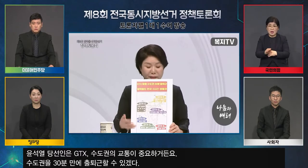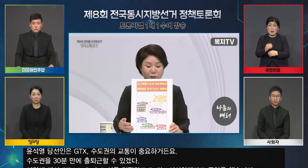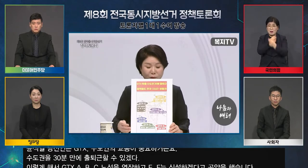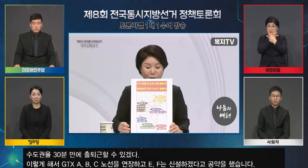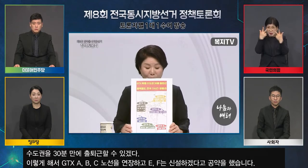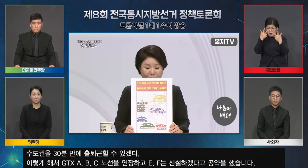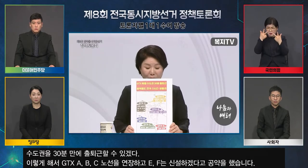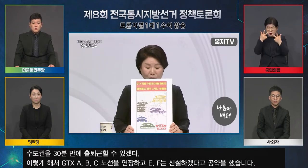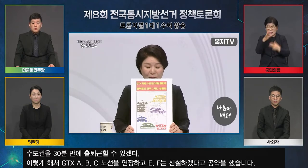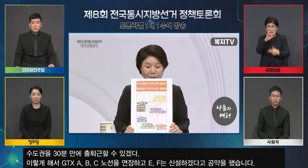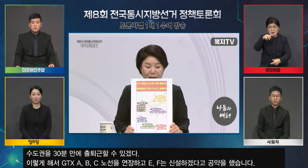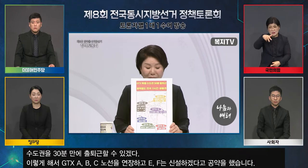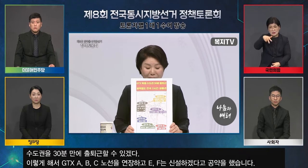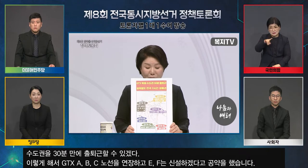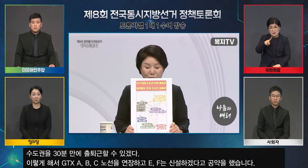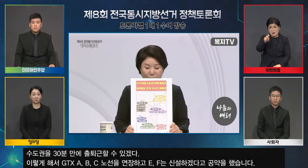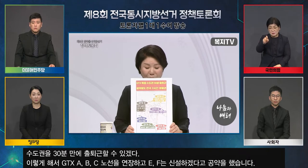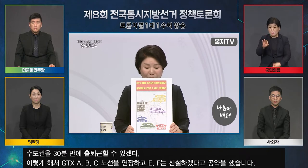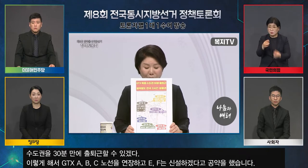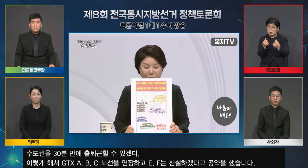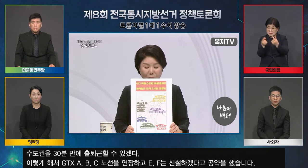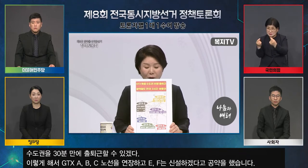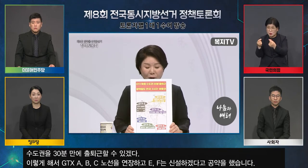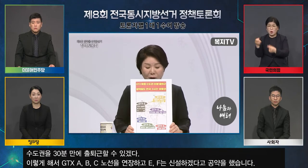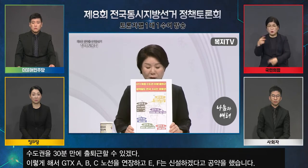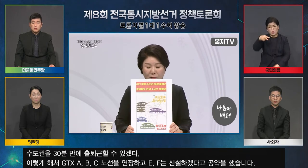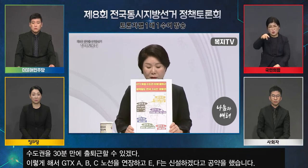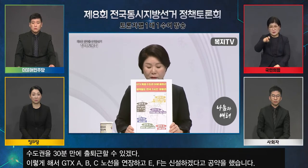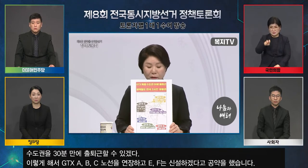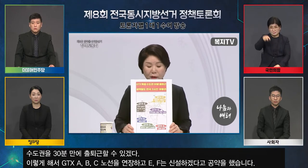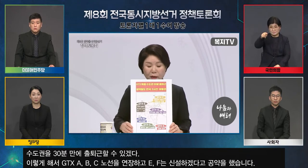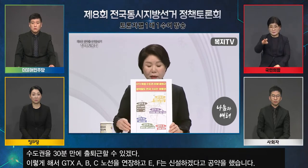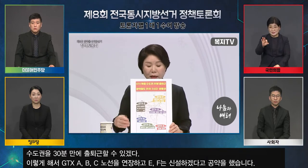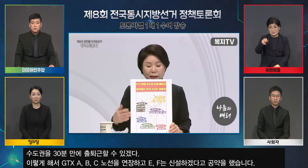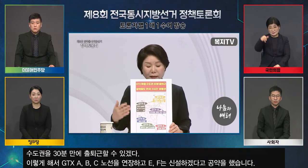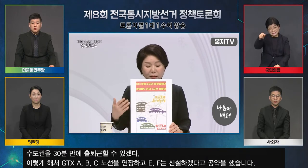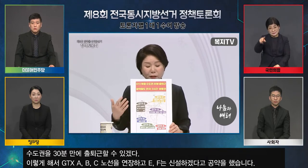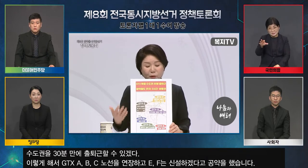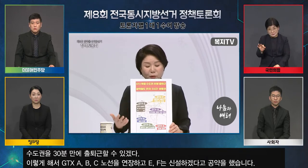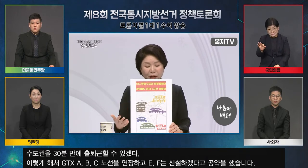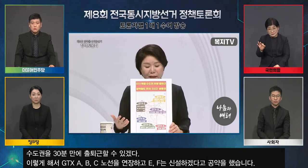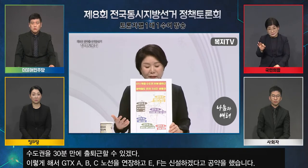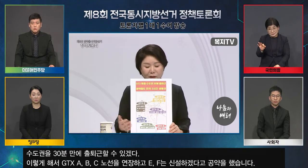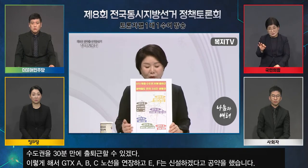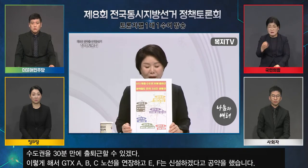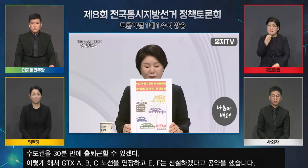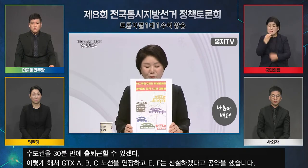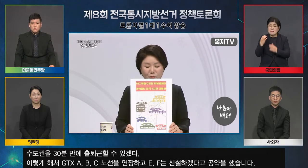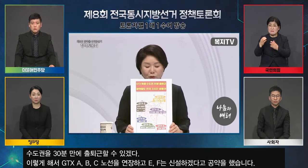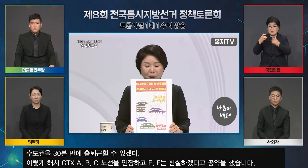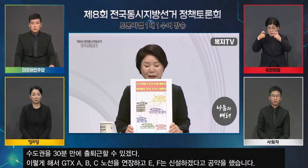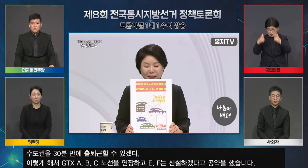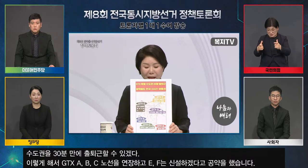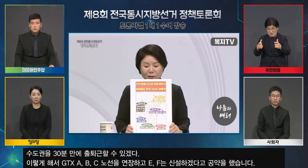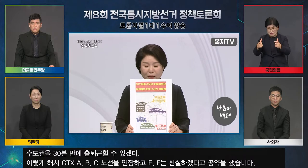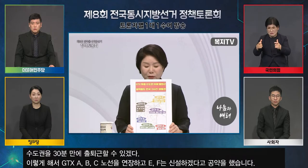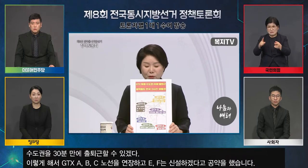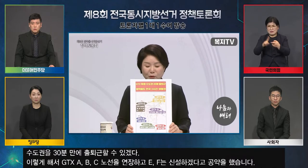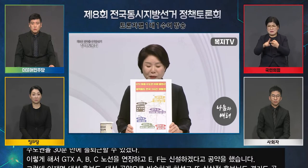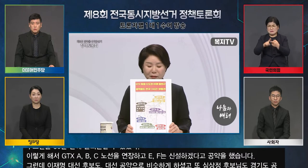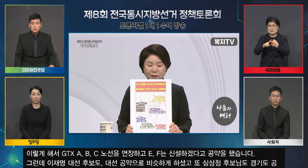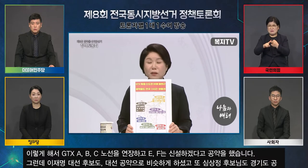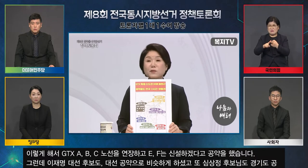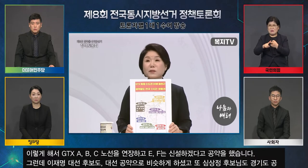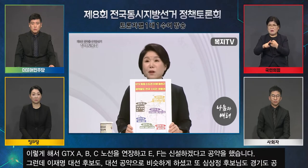비슷하게 하셨고 또 심상정 후보님도 경기도 공약에서 광역철도망 예산